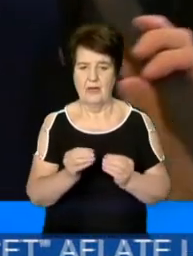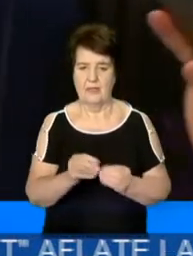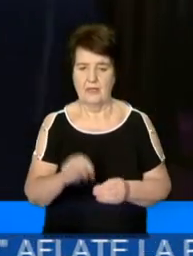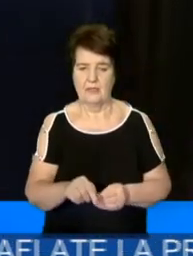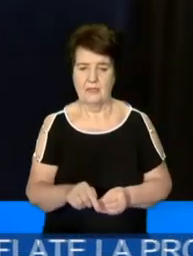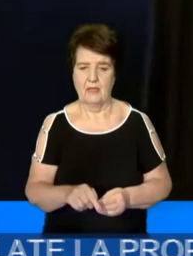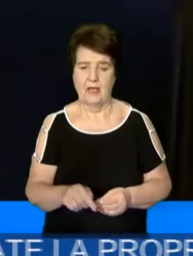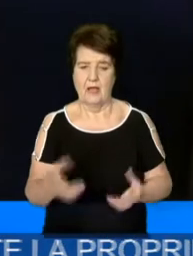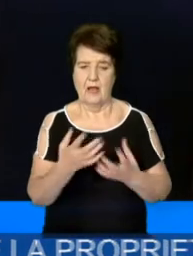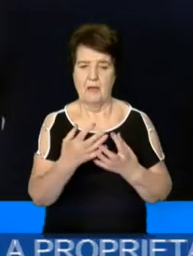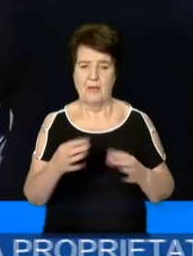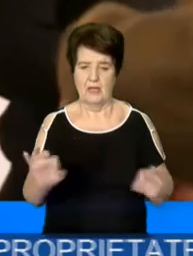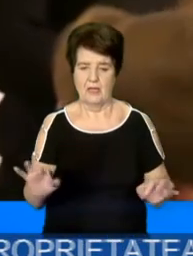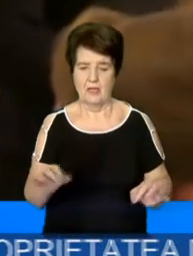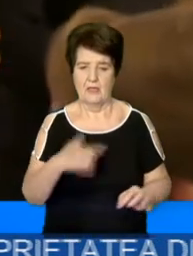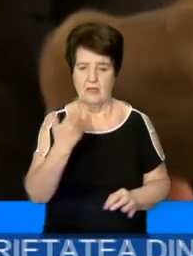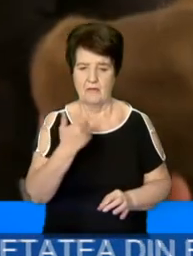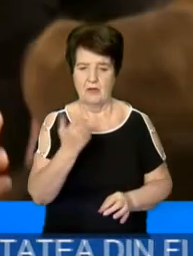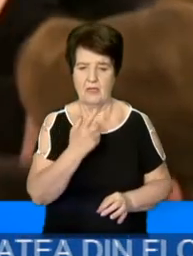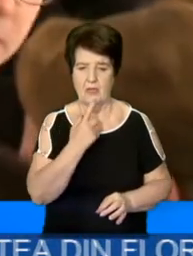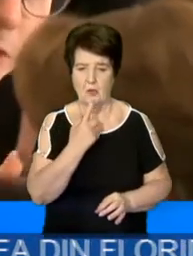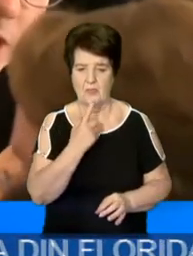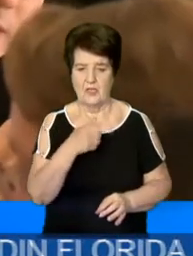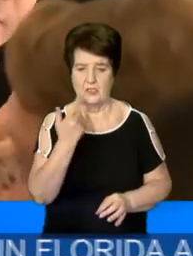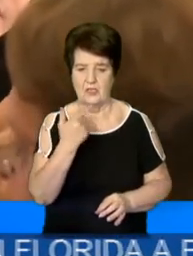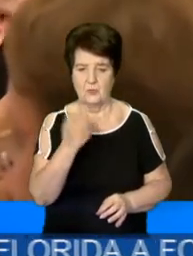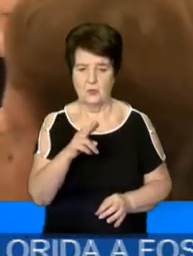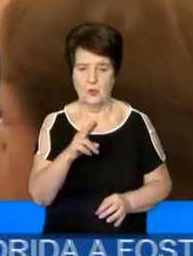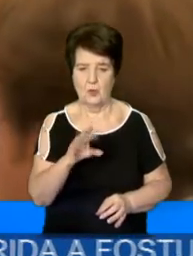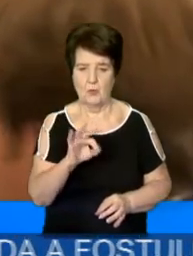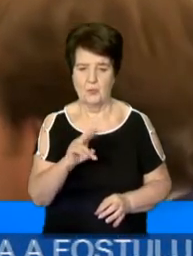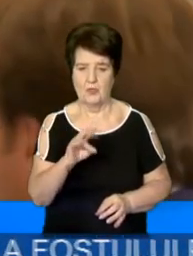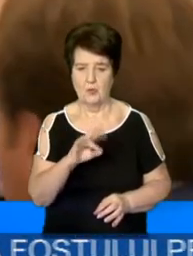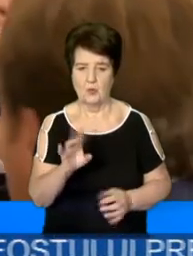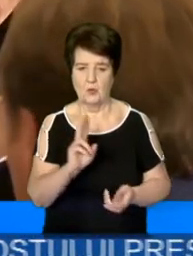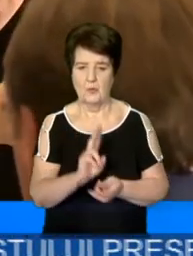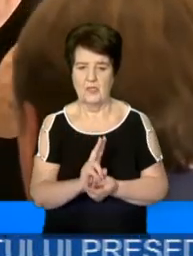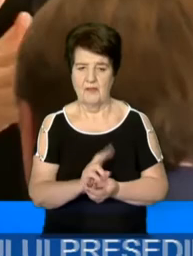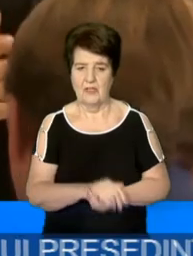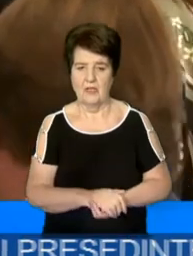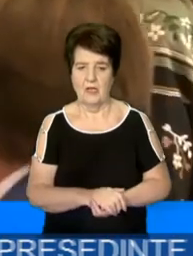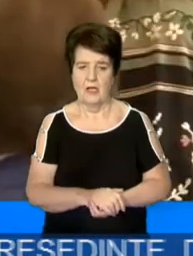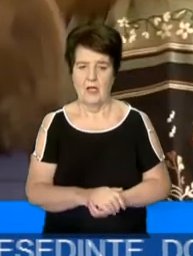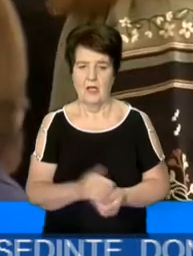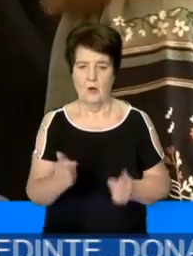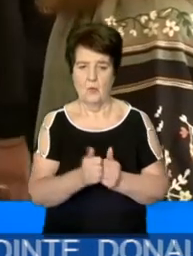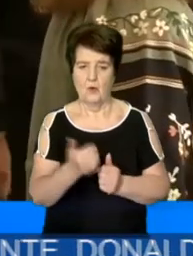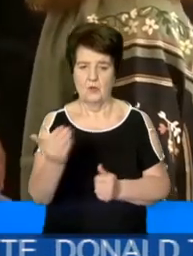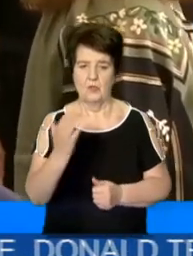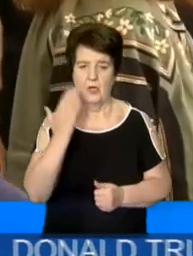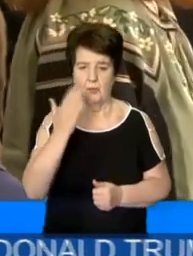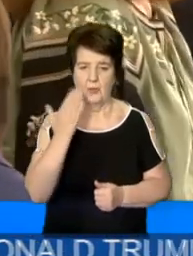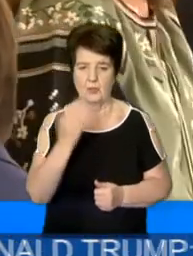azi libertatea de a vorbi românește, a declarat ministrul Popescu, după întrevederea cu omologul său de la